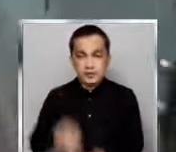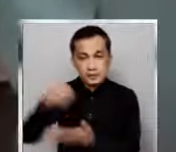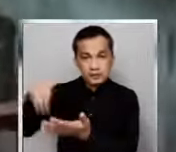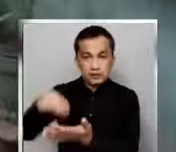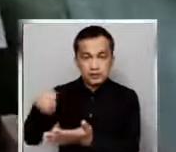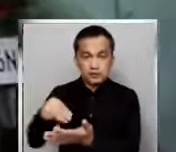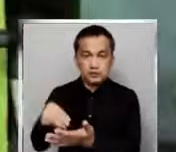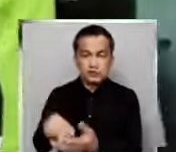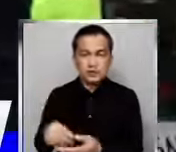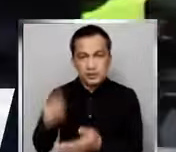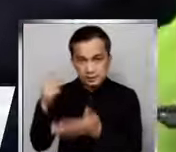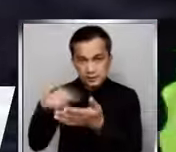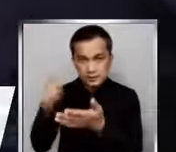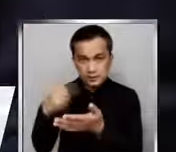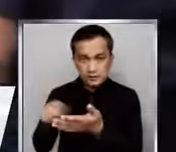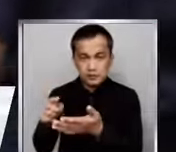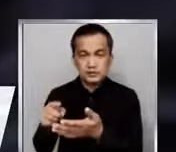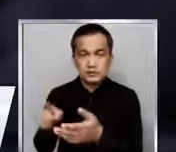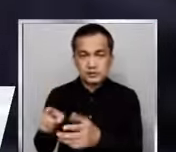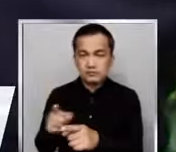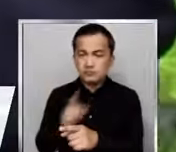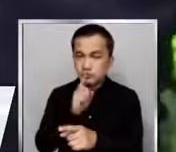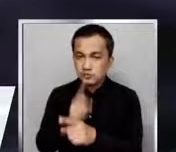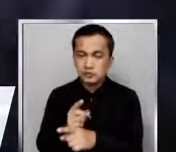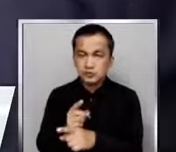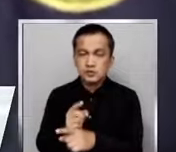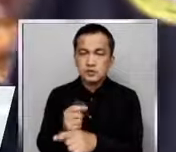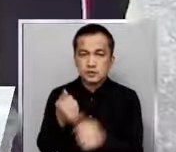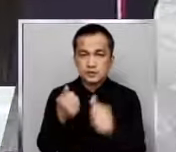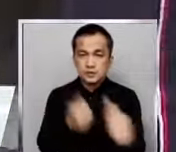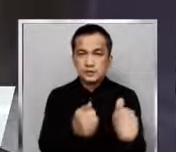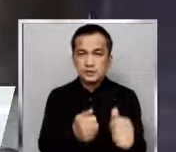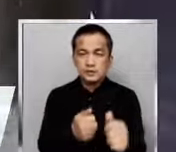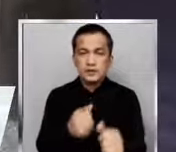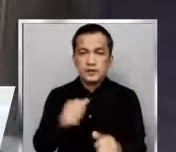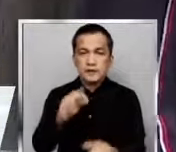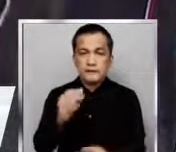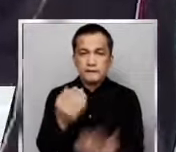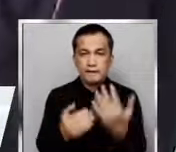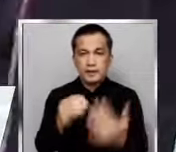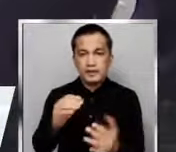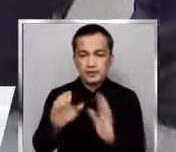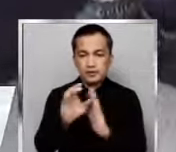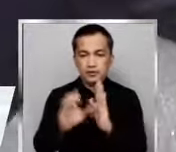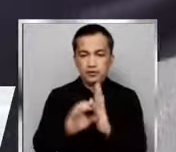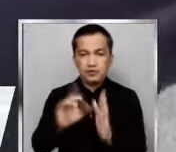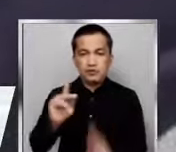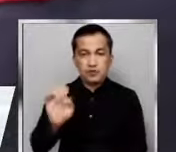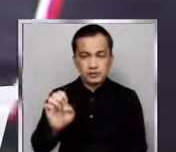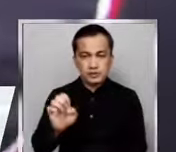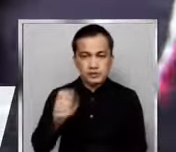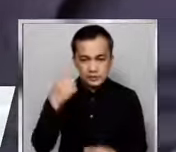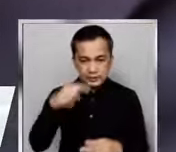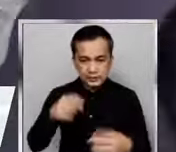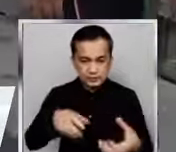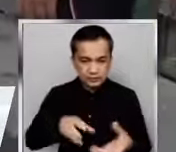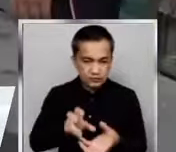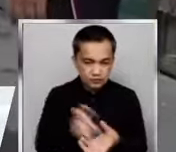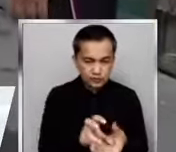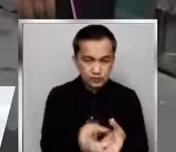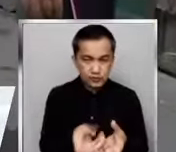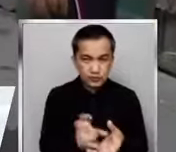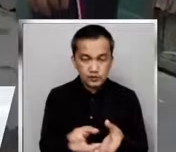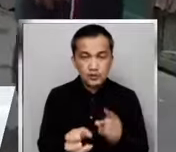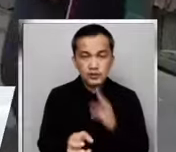inspeksyon pa para matiyak na na susunod ang Fire Code sinilip din ang mga hydrant kaya Napansin ang isang ito sa